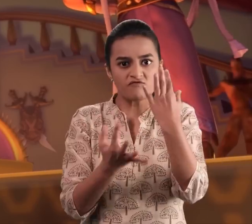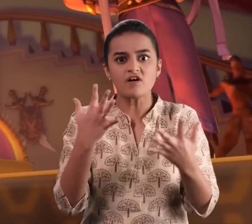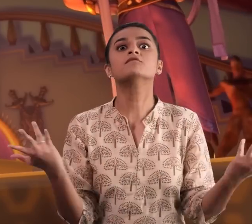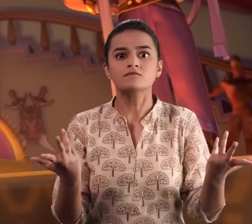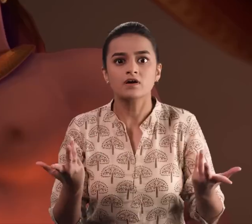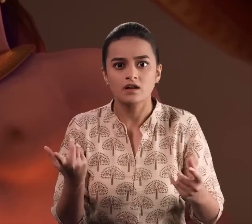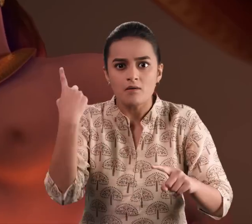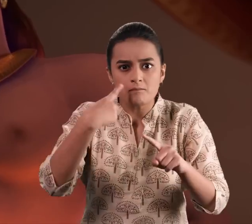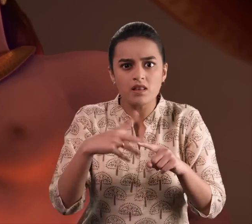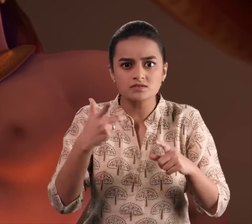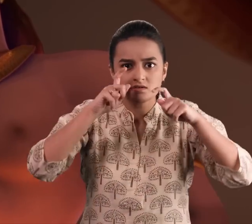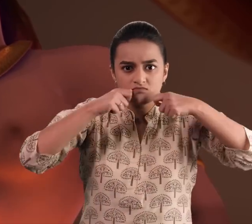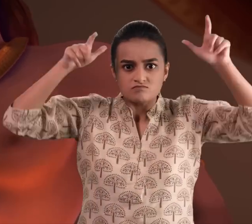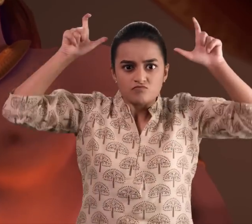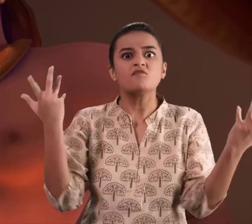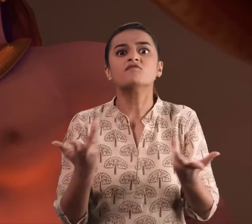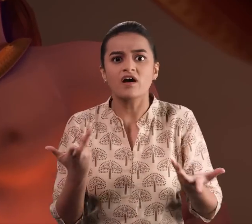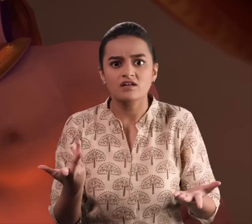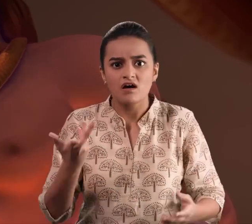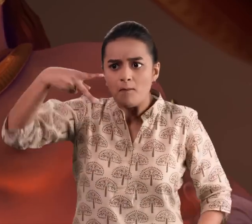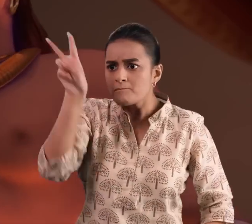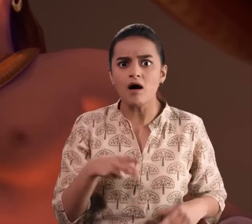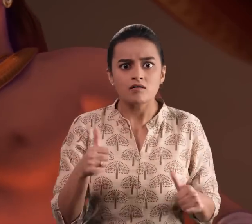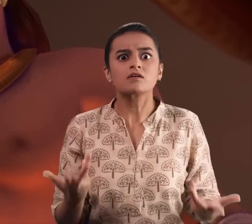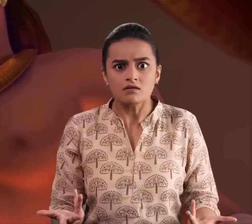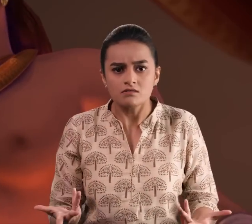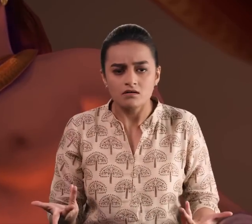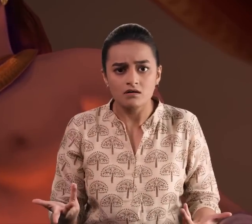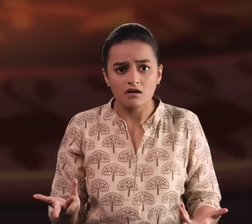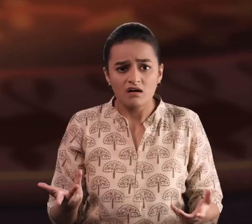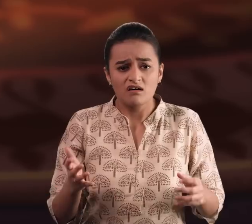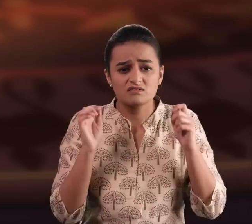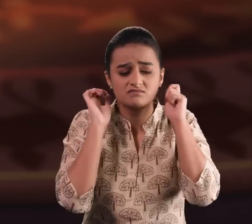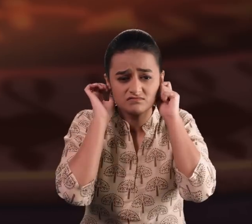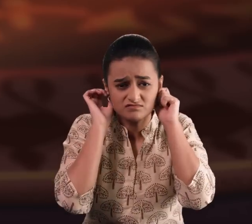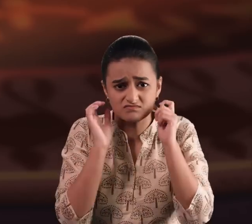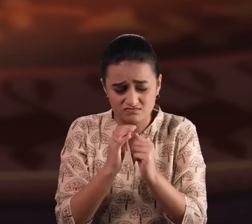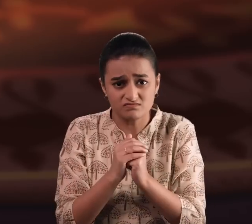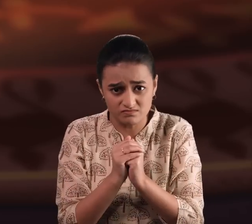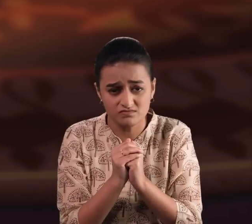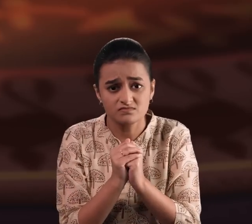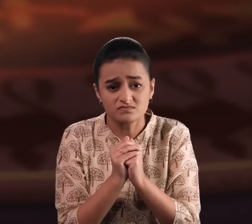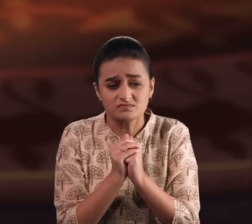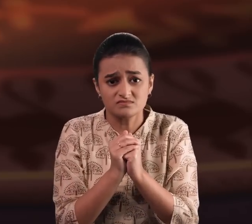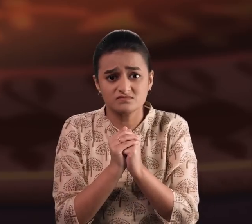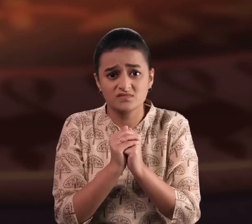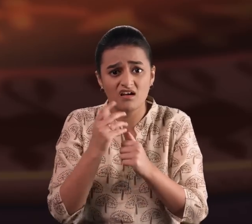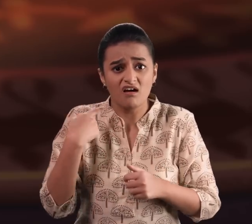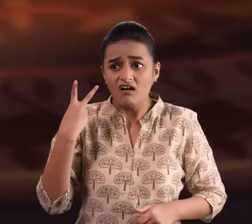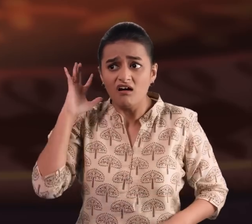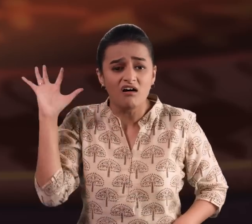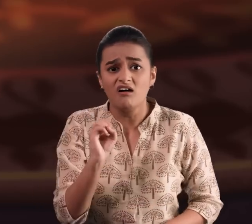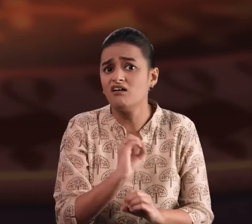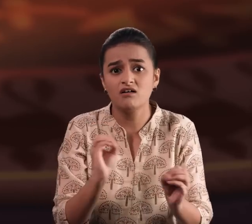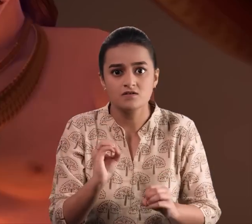कहाँ है वो और कहाँ है प्रलंबा? अब तक वापस क्यों नहीं आया वो? क्षमा कीजिए महाराज कंस, अब तक